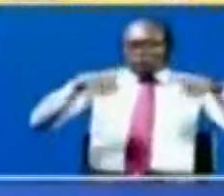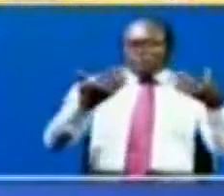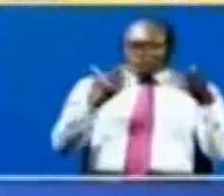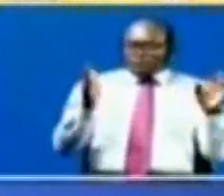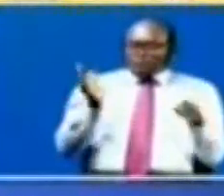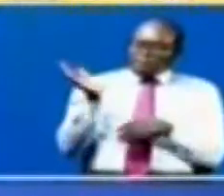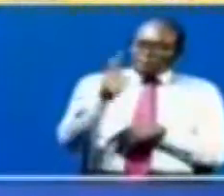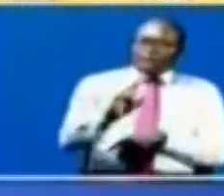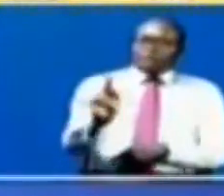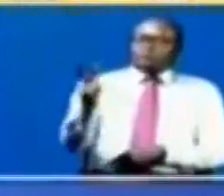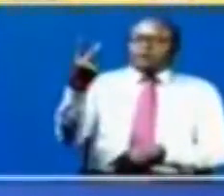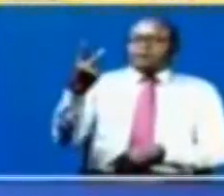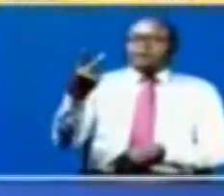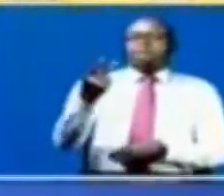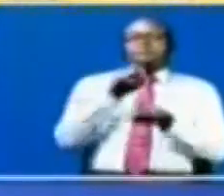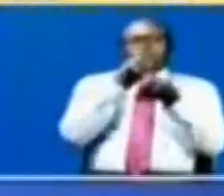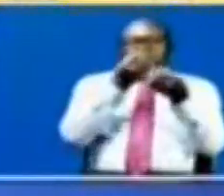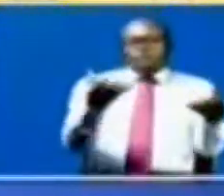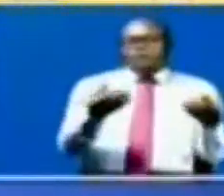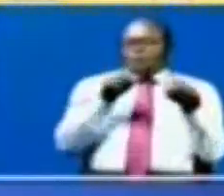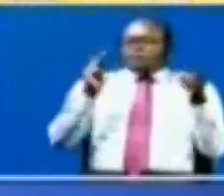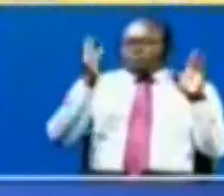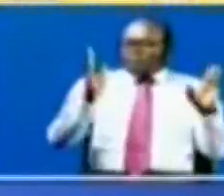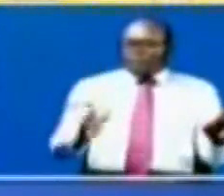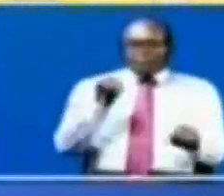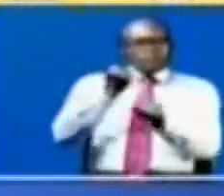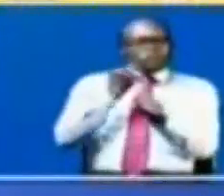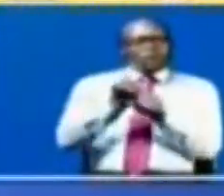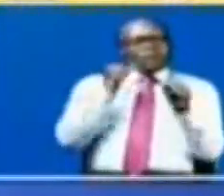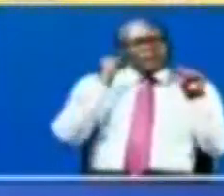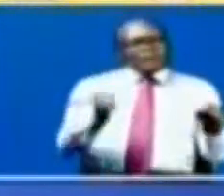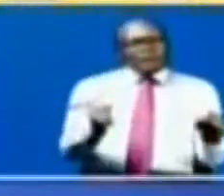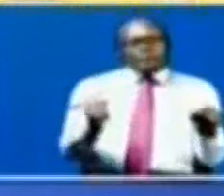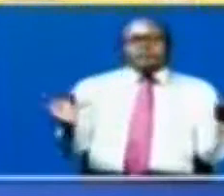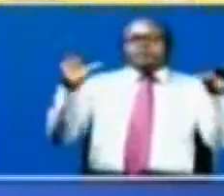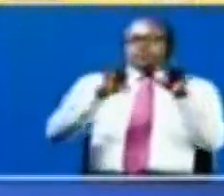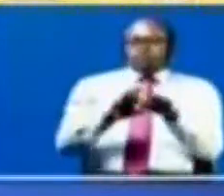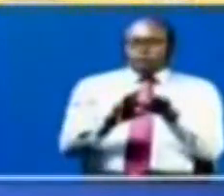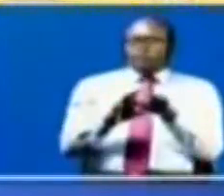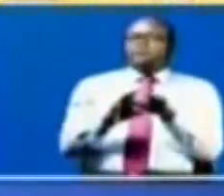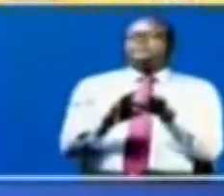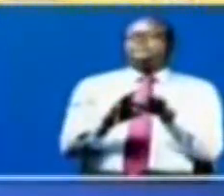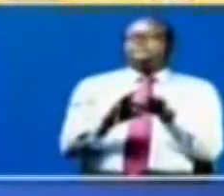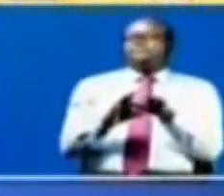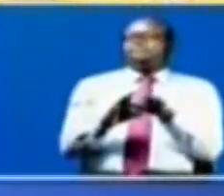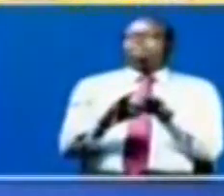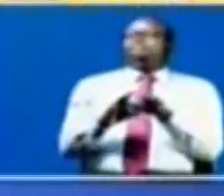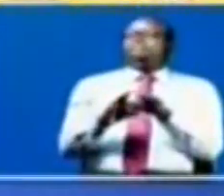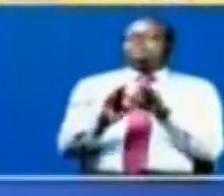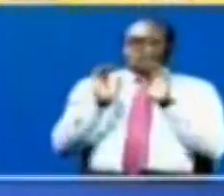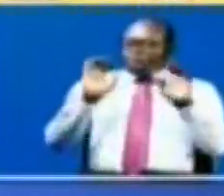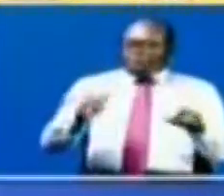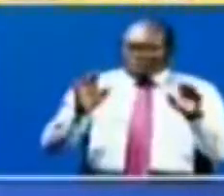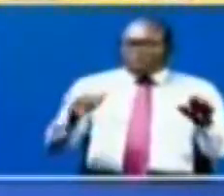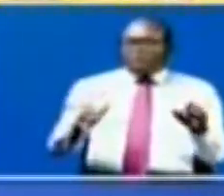turudi nyumbani tuwahamasishe Wakenya wafanye bidii, waingie katika sekta zote na kutoa mazao,